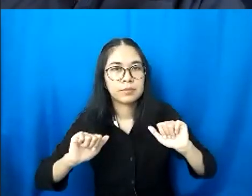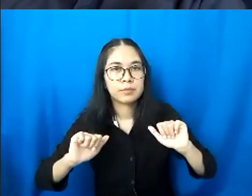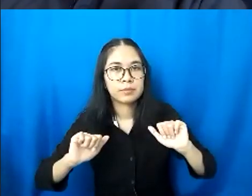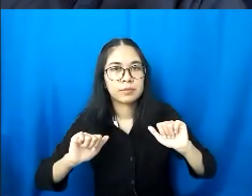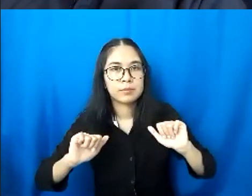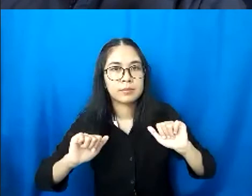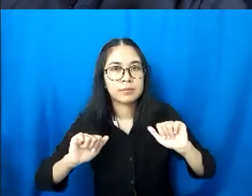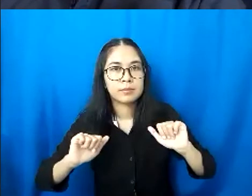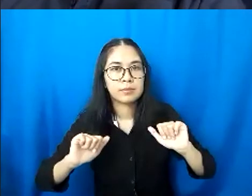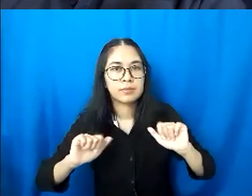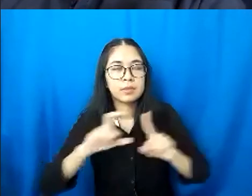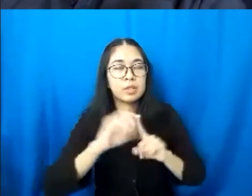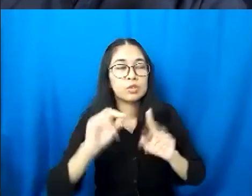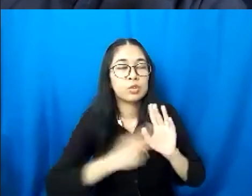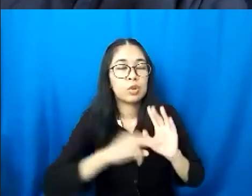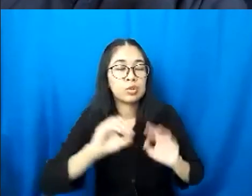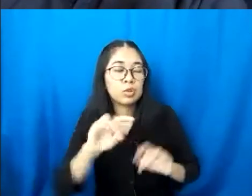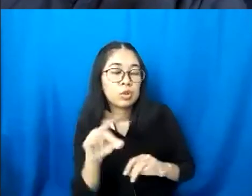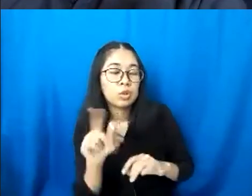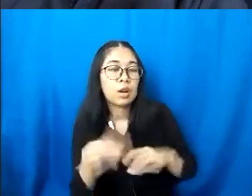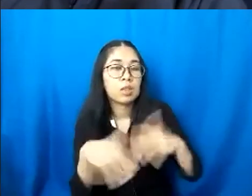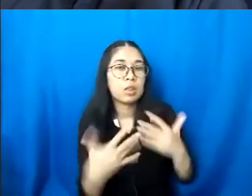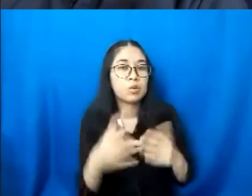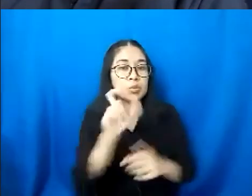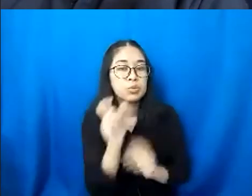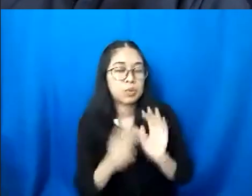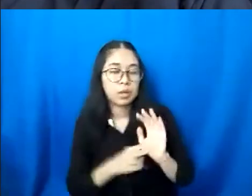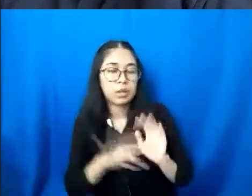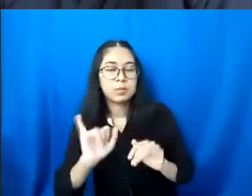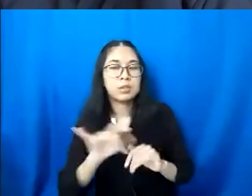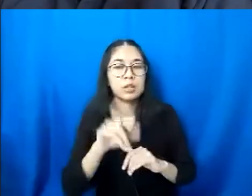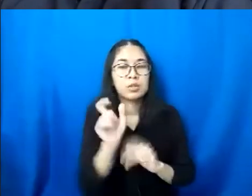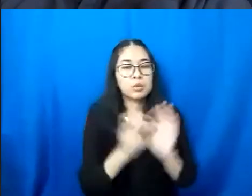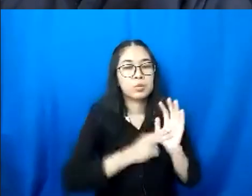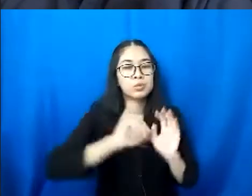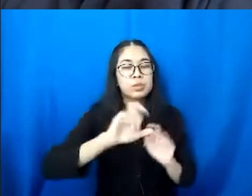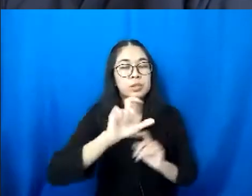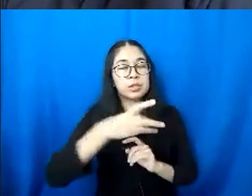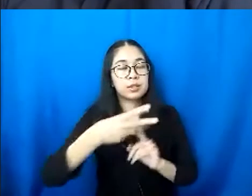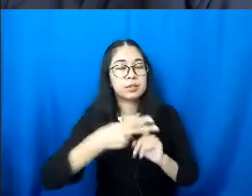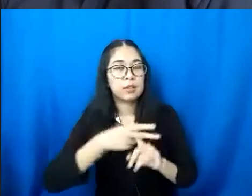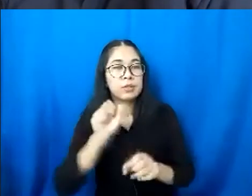donor atau UN. Jadi misalnya UNICEF yang bekerja di Jawa Tengah atau